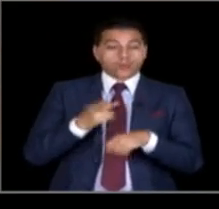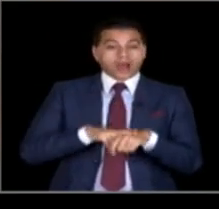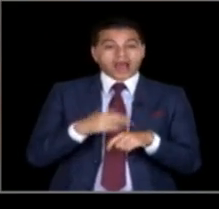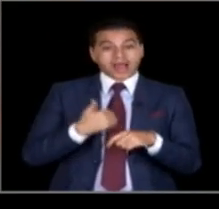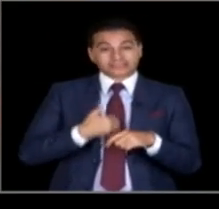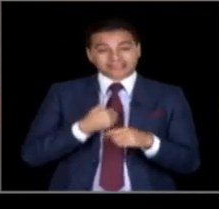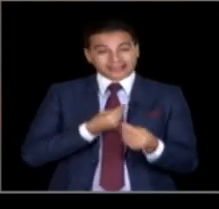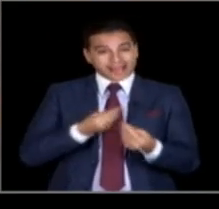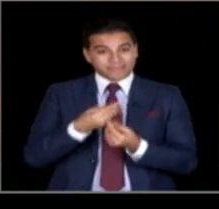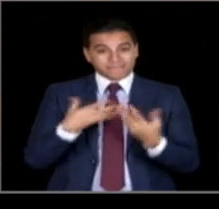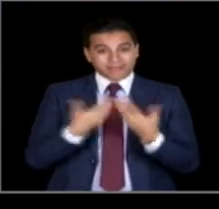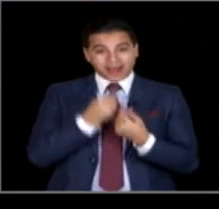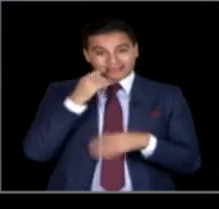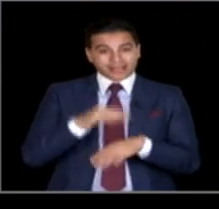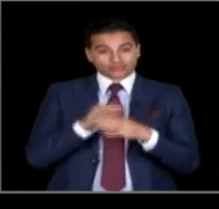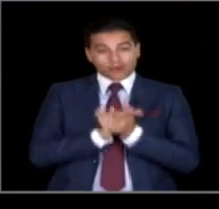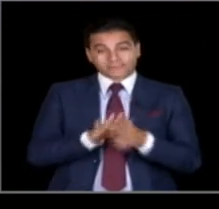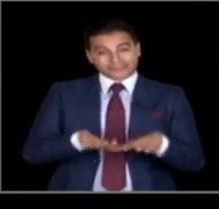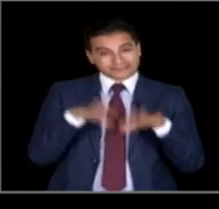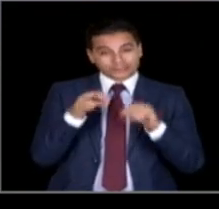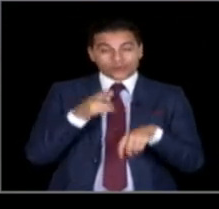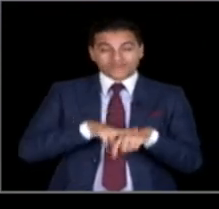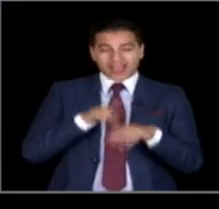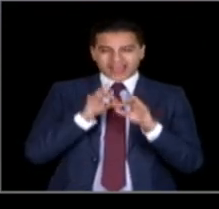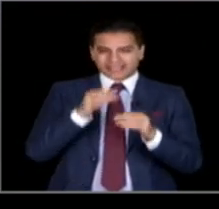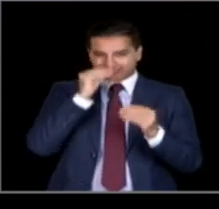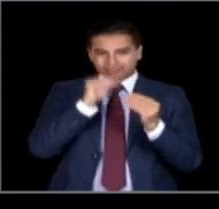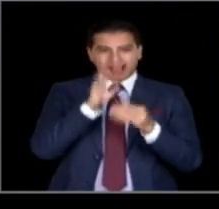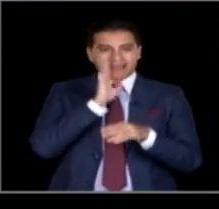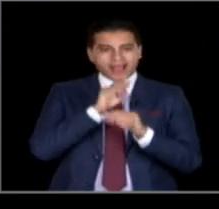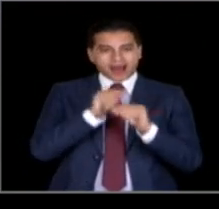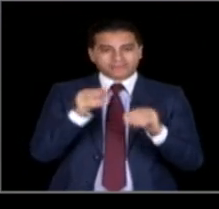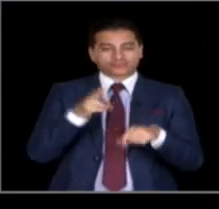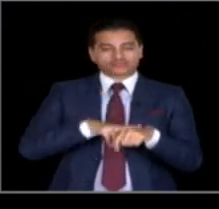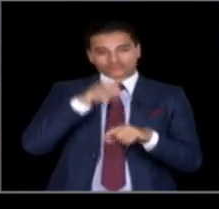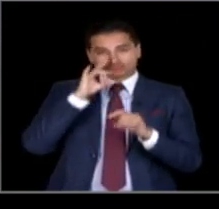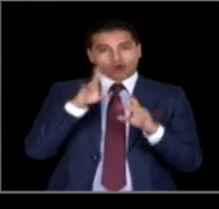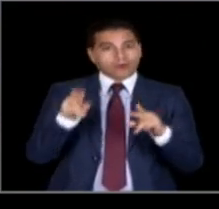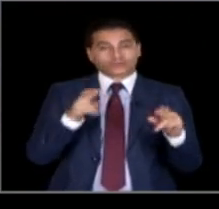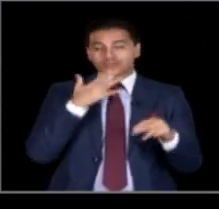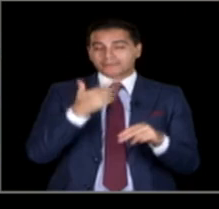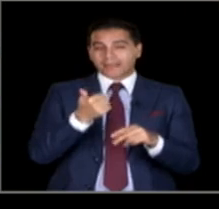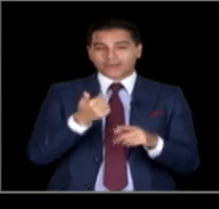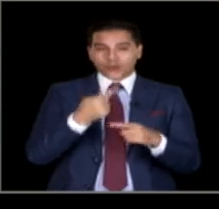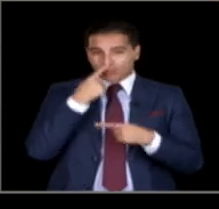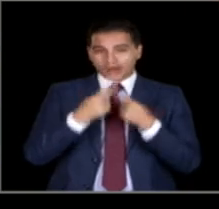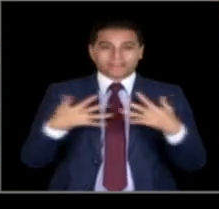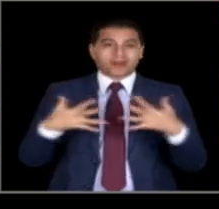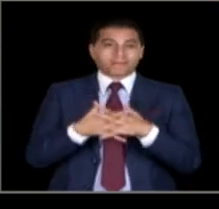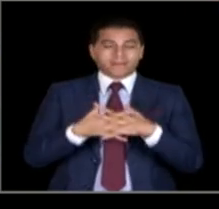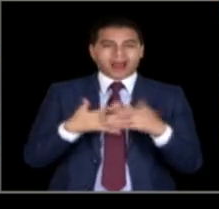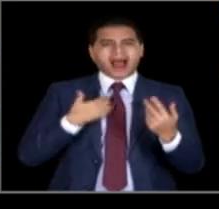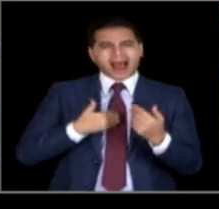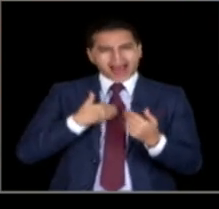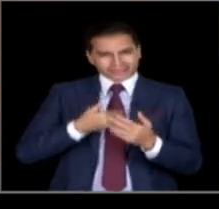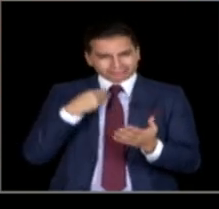كمان هتعامل مع زملاء جداد واكيد هتعلم منهم وهعلمهم، فإن شاء الله يبقى موسم جميل ونقدر نتعلم فيه كلنا. حبيت إن أشارك